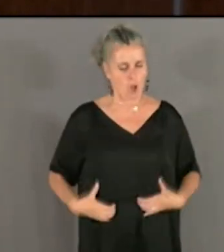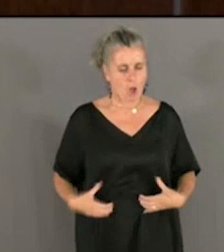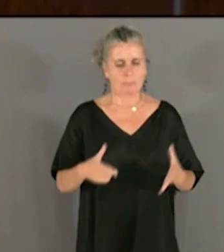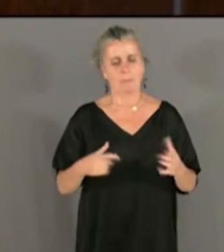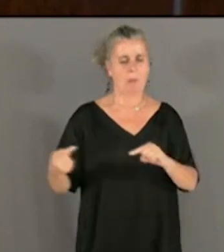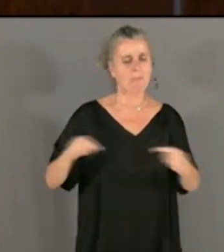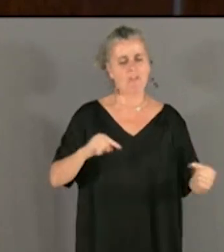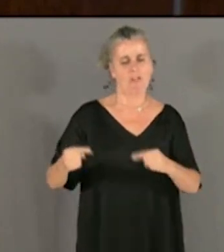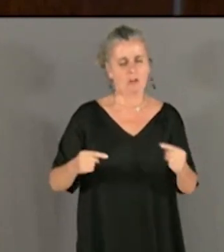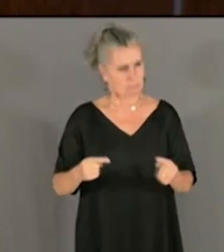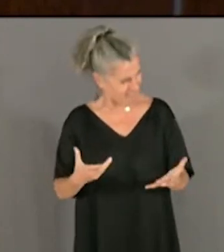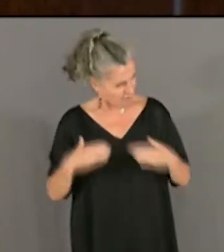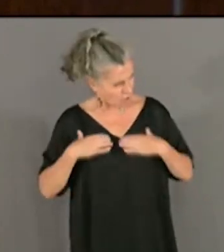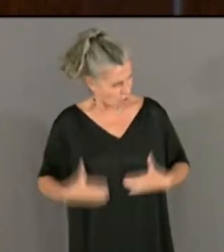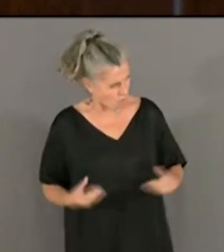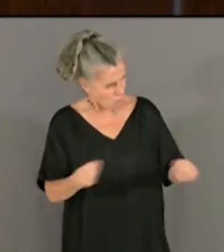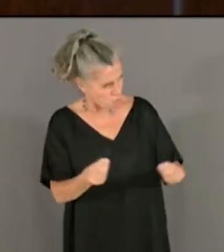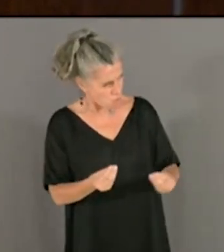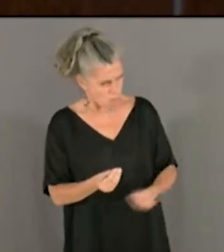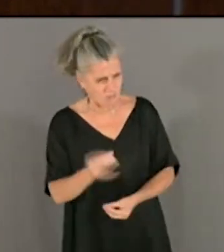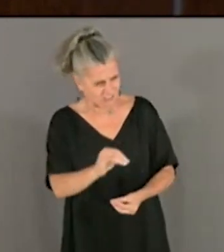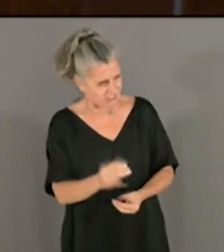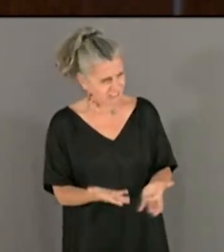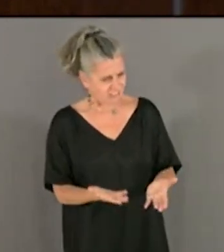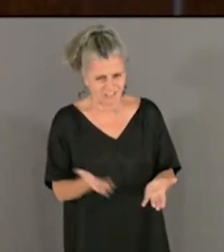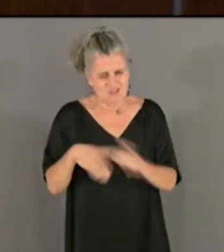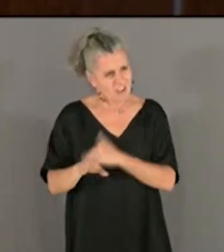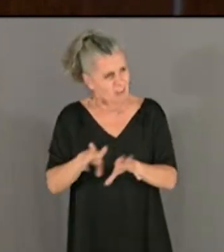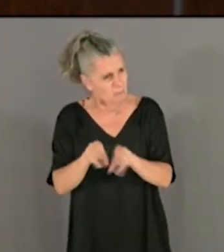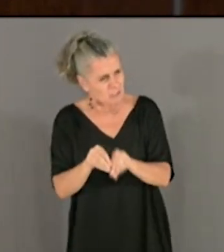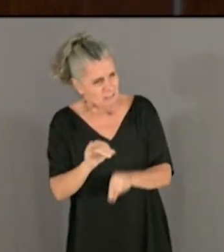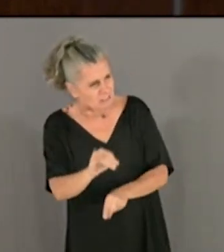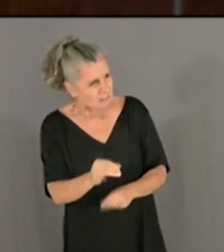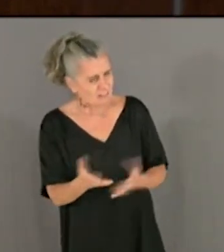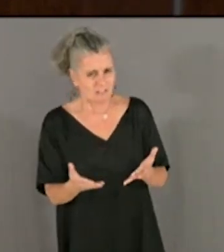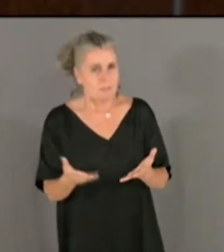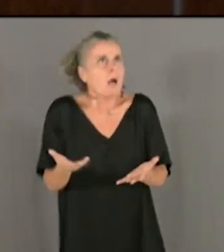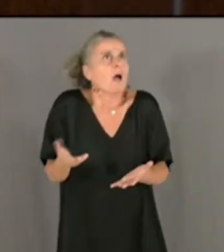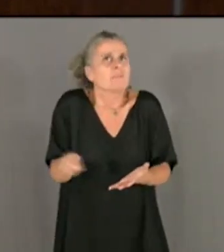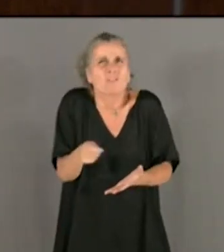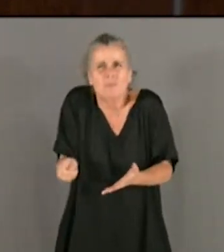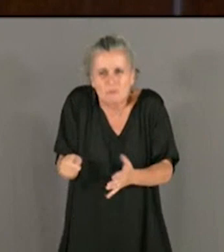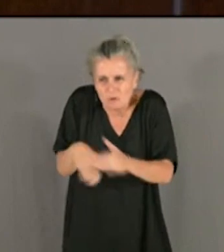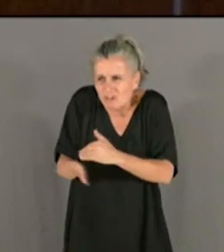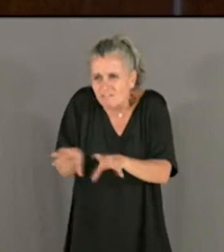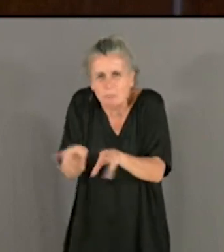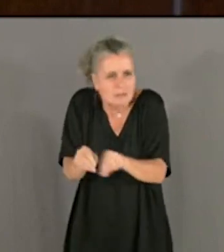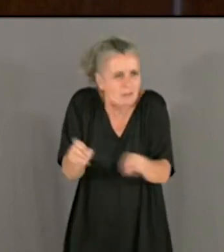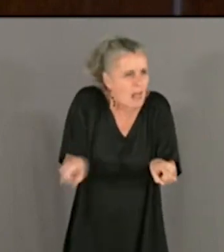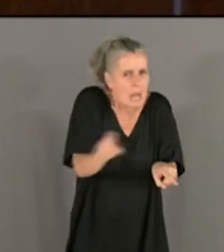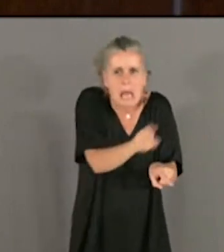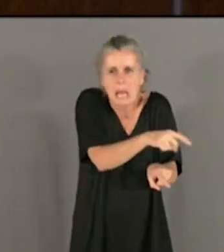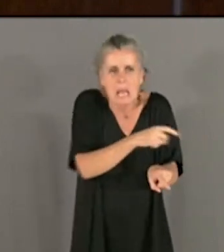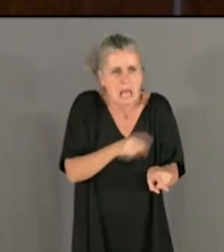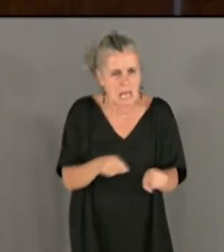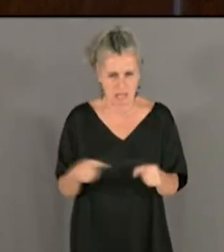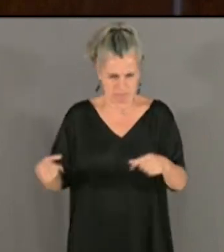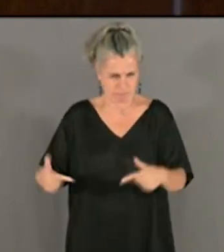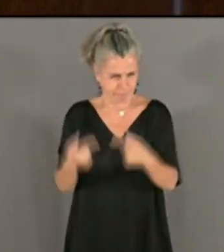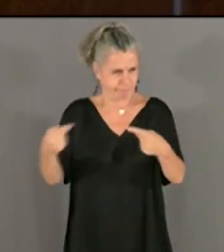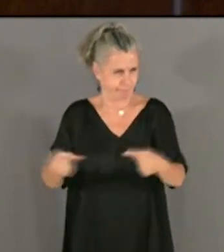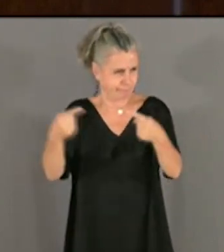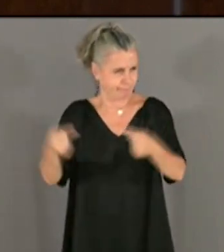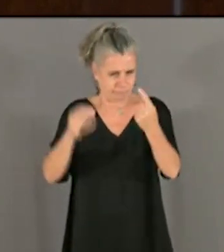quelle association? Dans quelle famille n'y a-t-il pas de dissension ou de plainte? On ne fait, vous le savez, monsieur le maire,